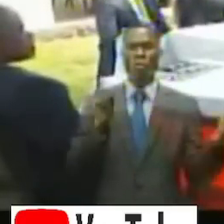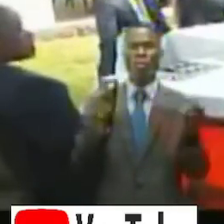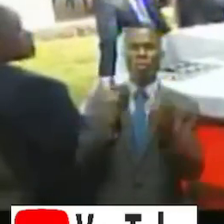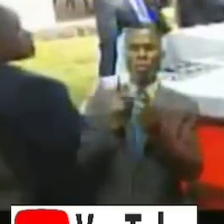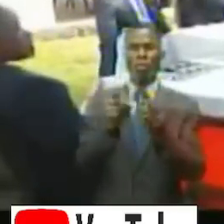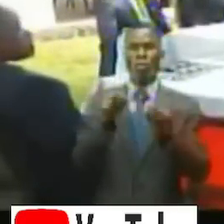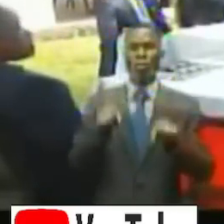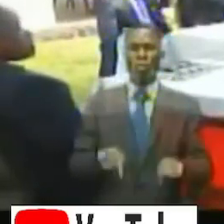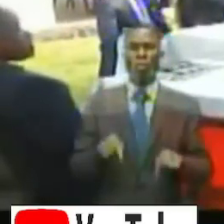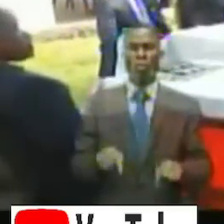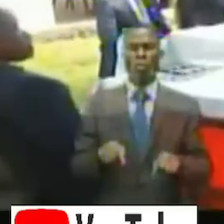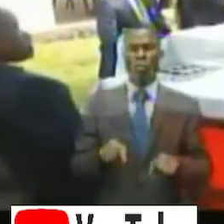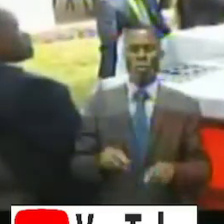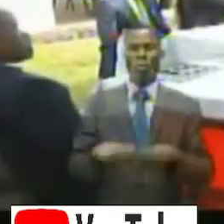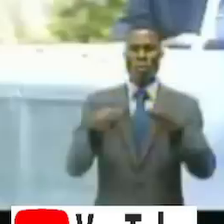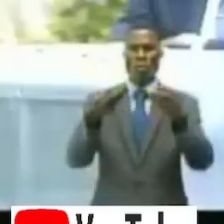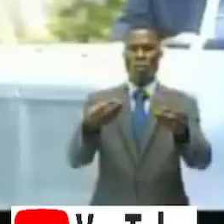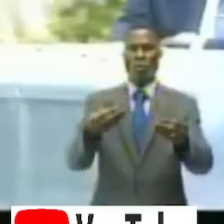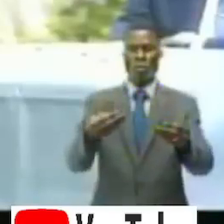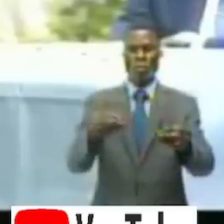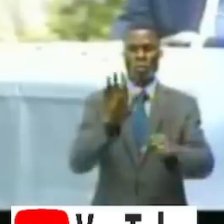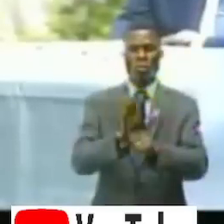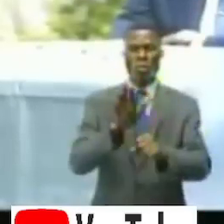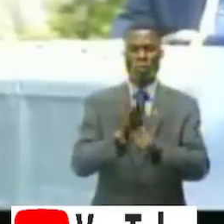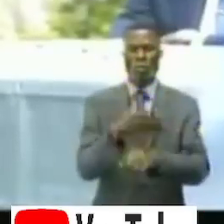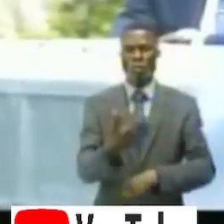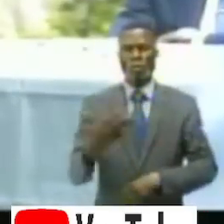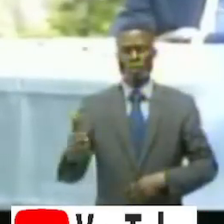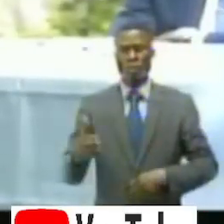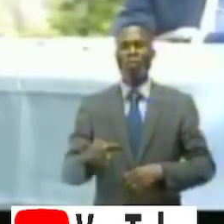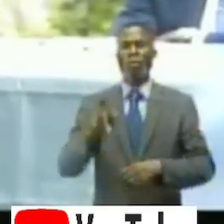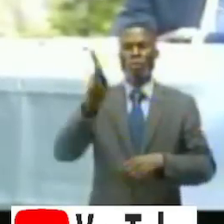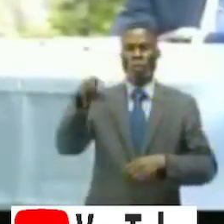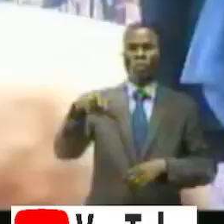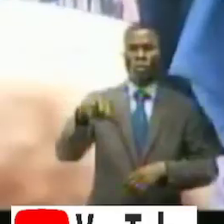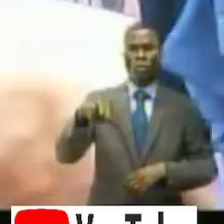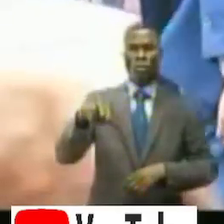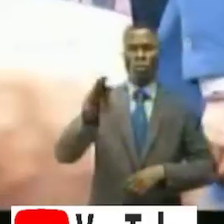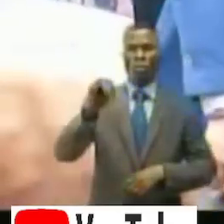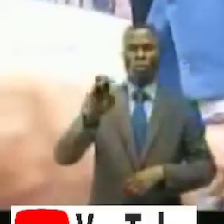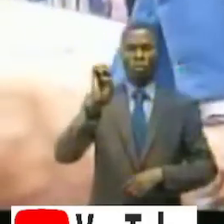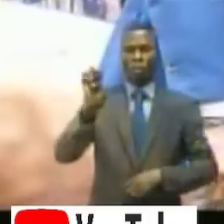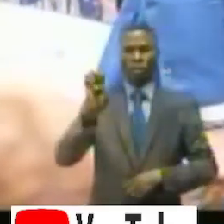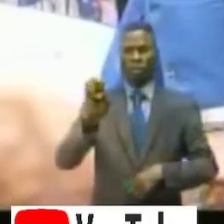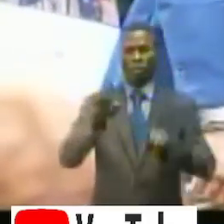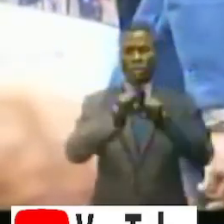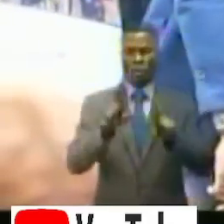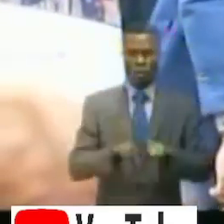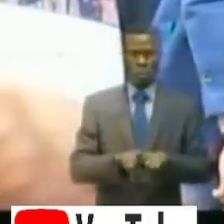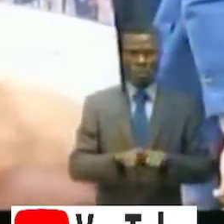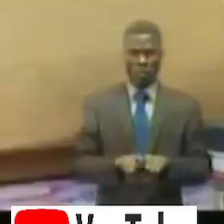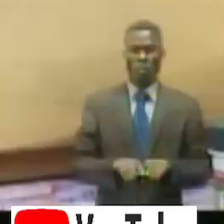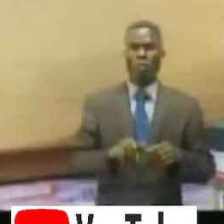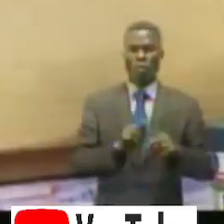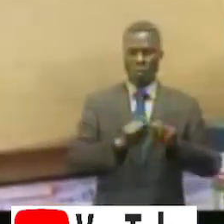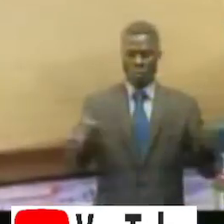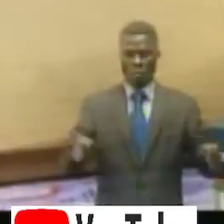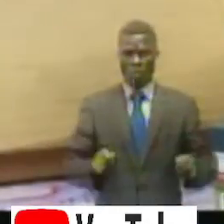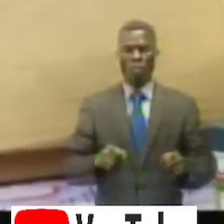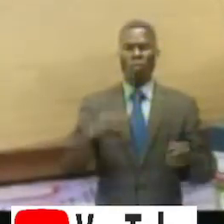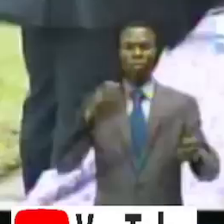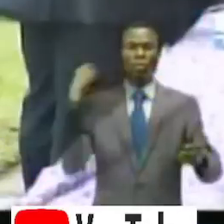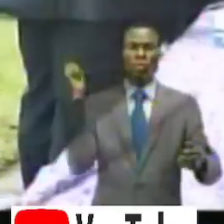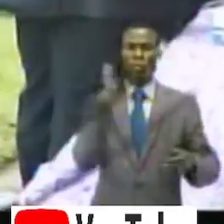ce jour a mis en présence les différents domaines de PME et PMI, maroquinerie, tapisserie,